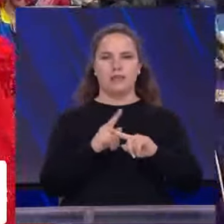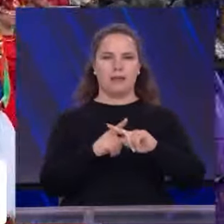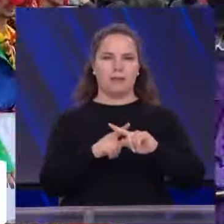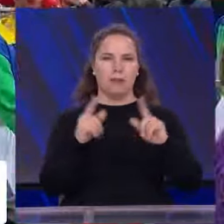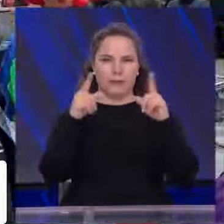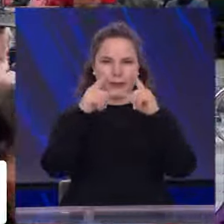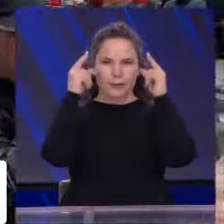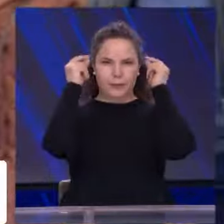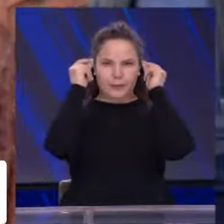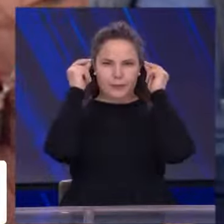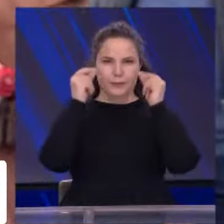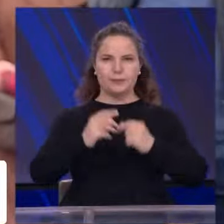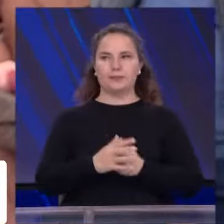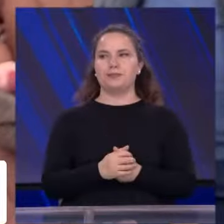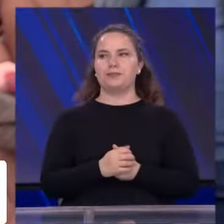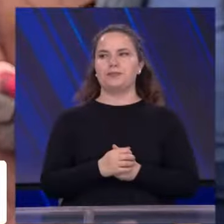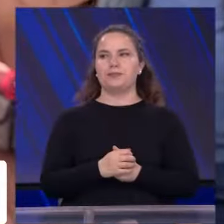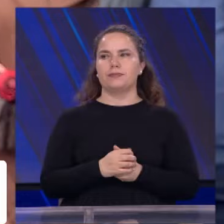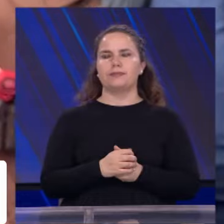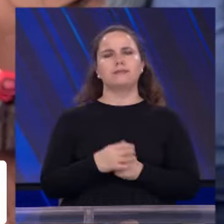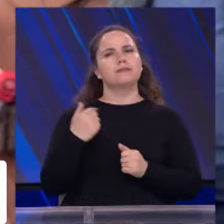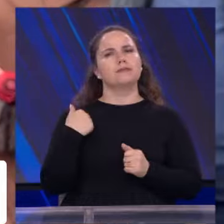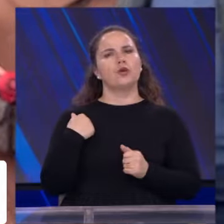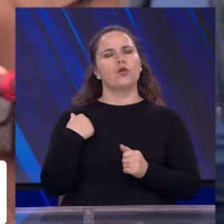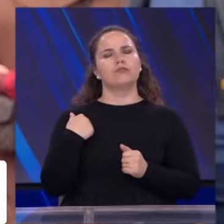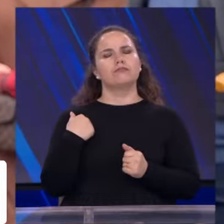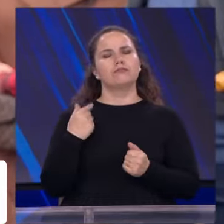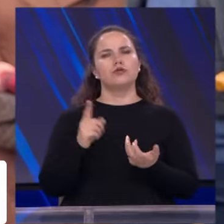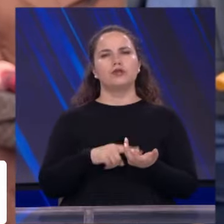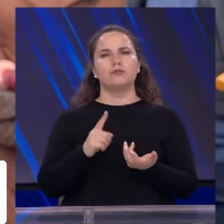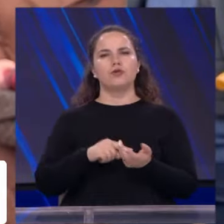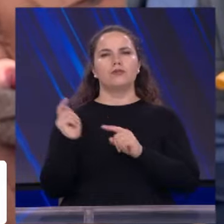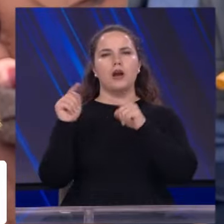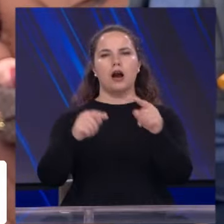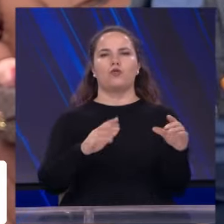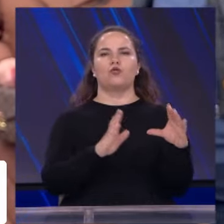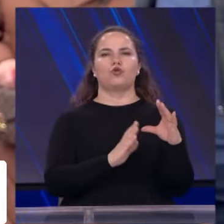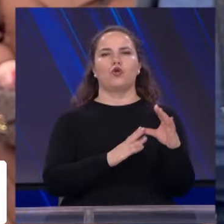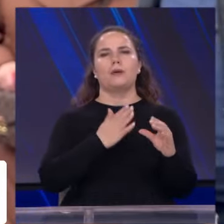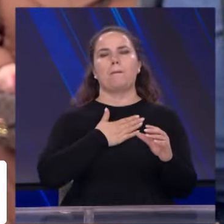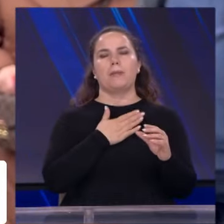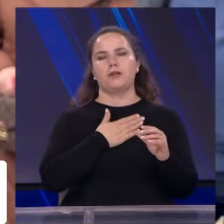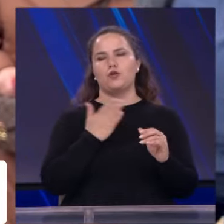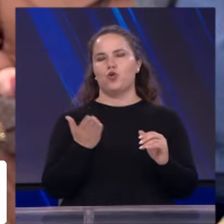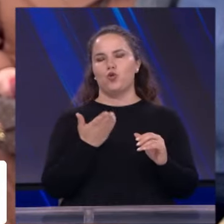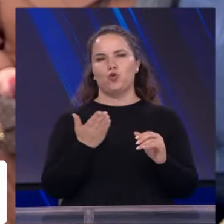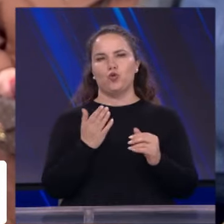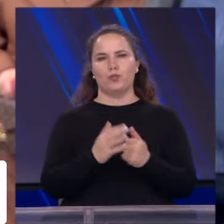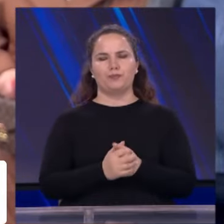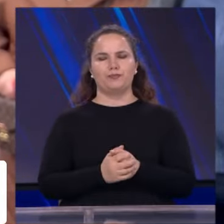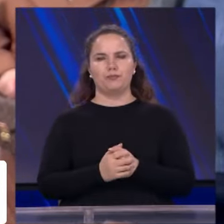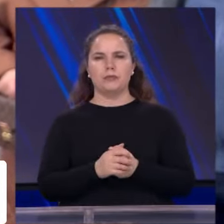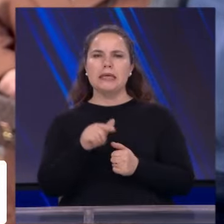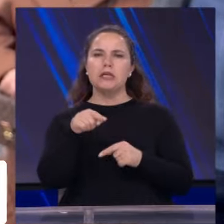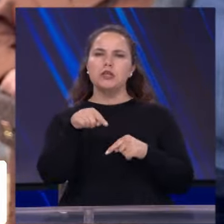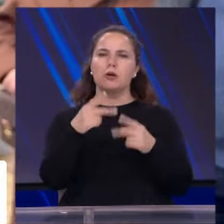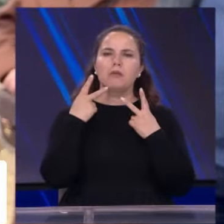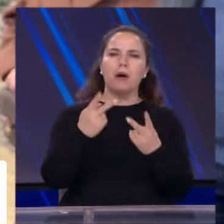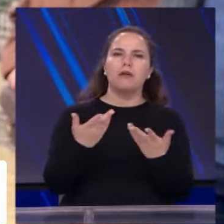fenomeneve negative. Vi shpesh në Shkodër edhe na pëlqen shumë Shkodër. Sot çfarë po ju bën më shumë përshtypje nga